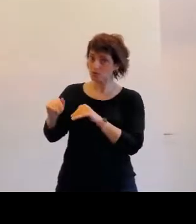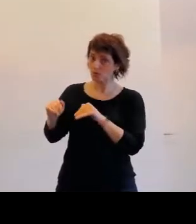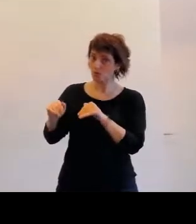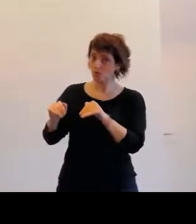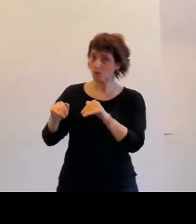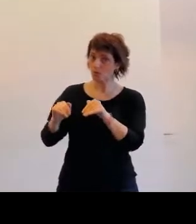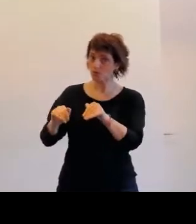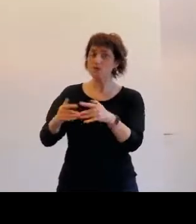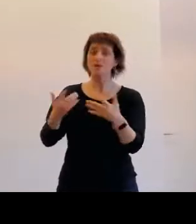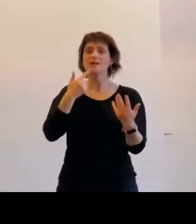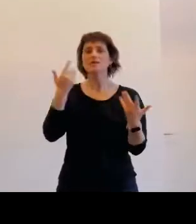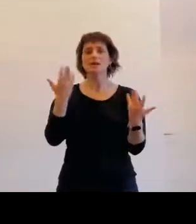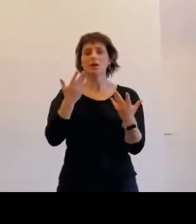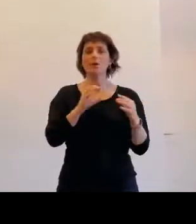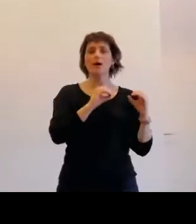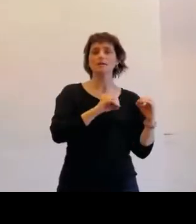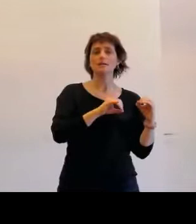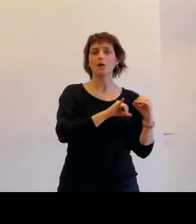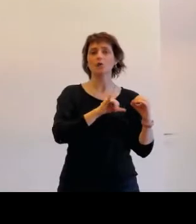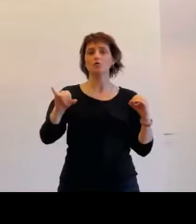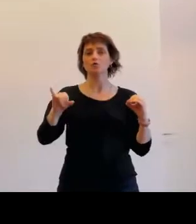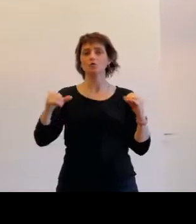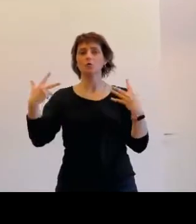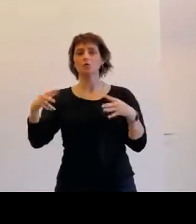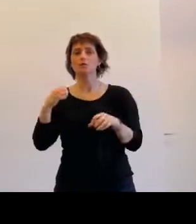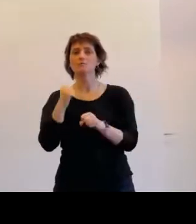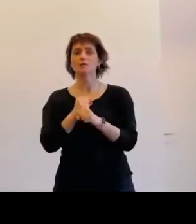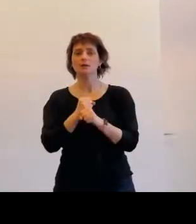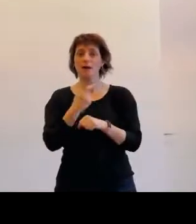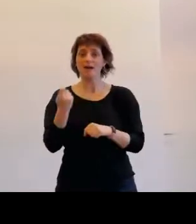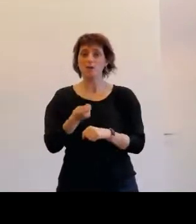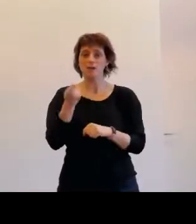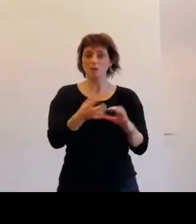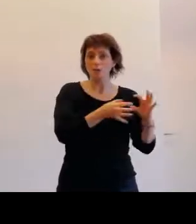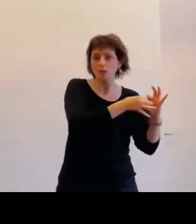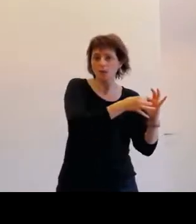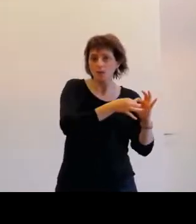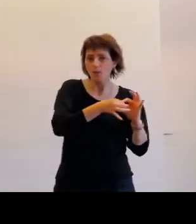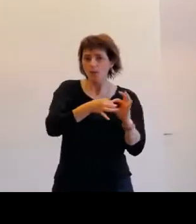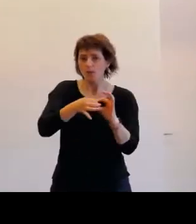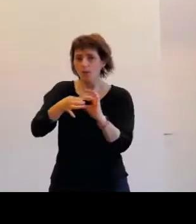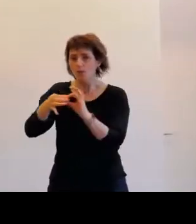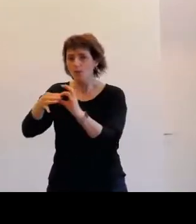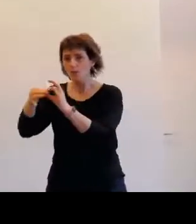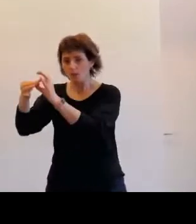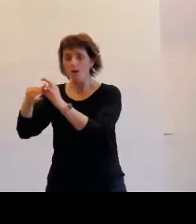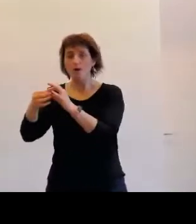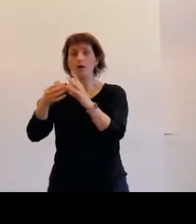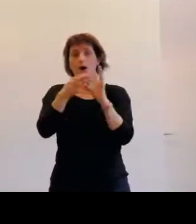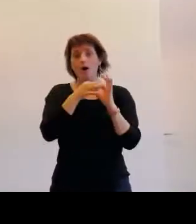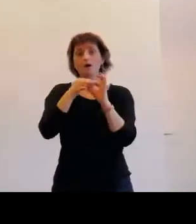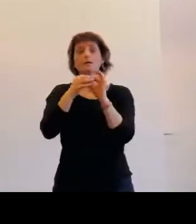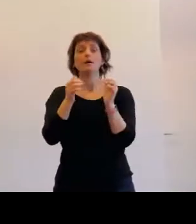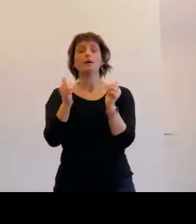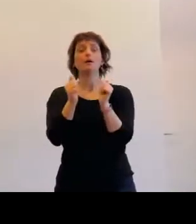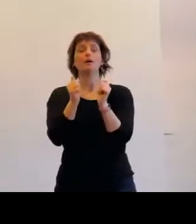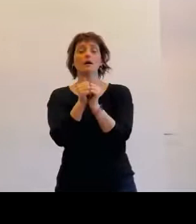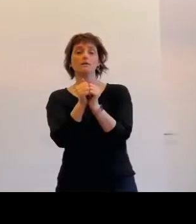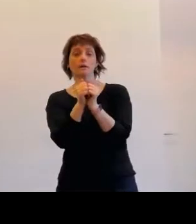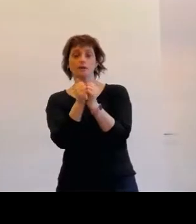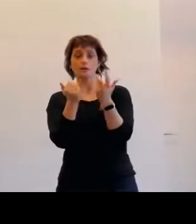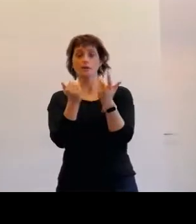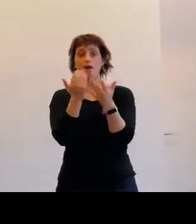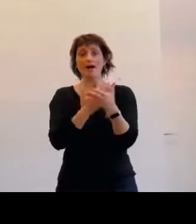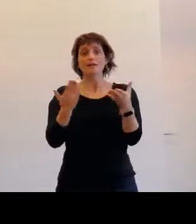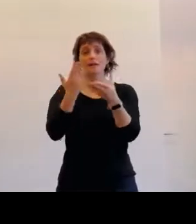continuum éducatif entre 0 et 18 ans en cohérence entre l'ensemble des interventions de la ville qui sont aujourd'hui disséminées entre la ville